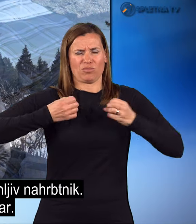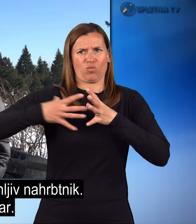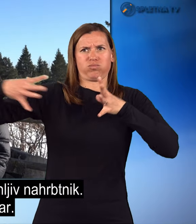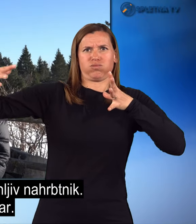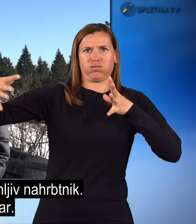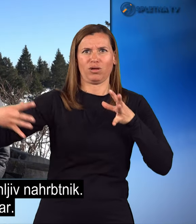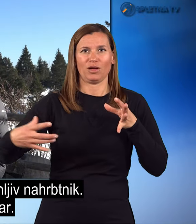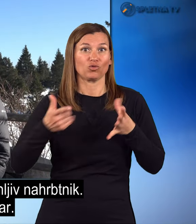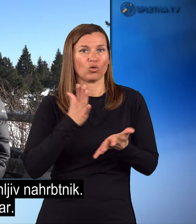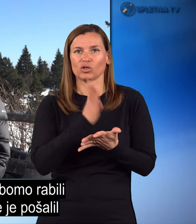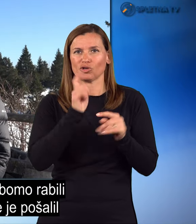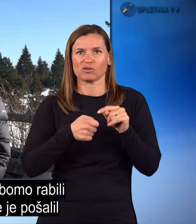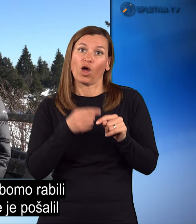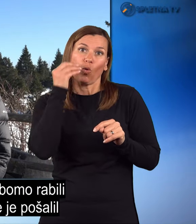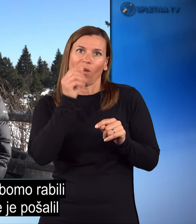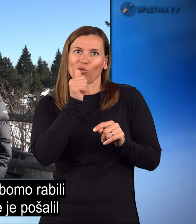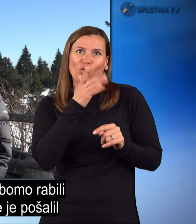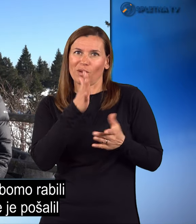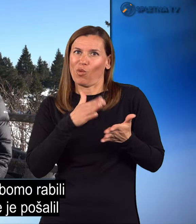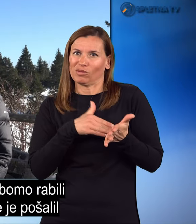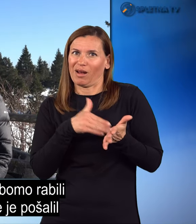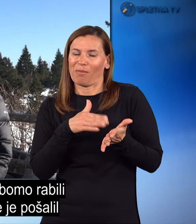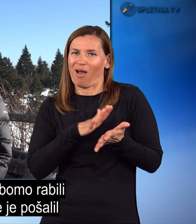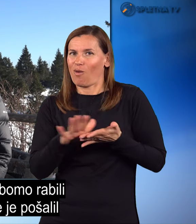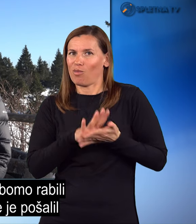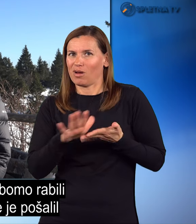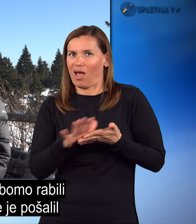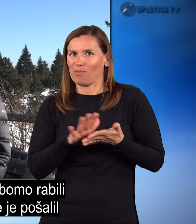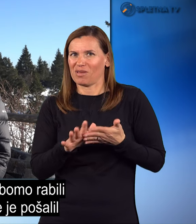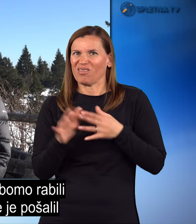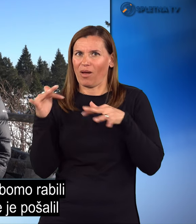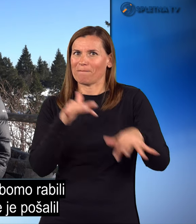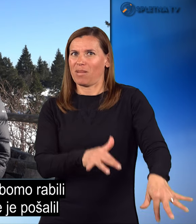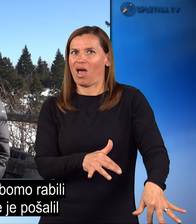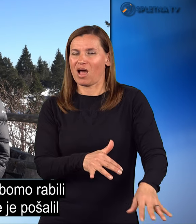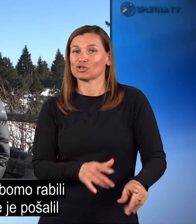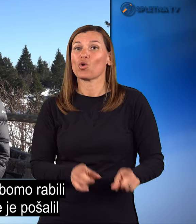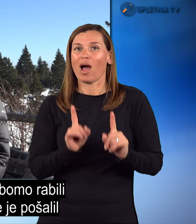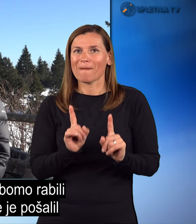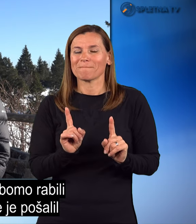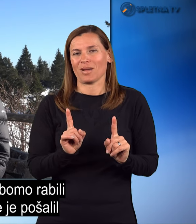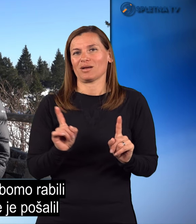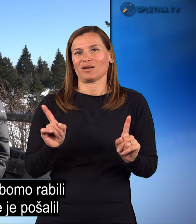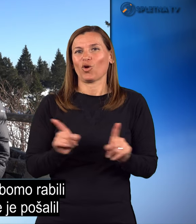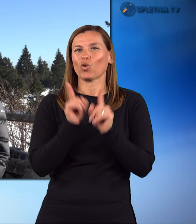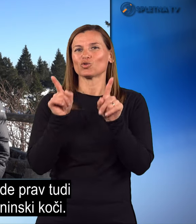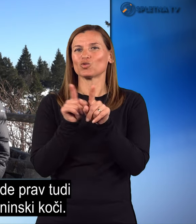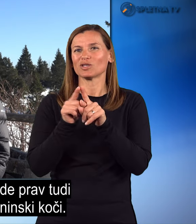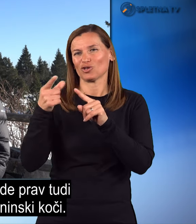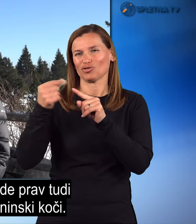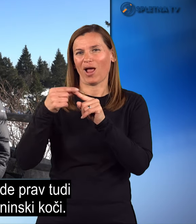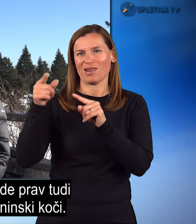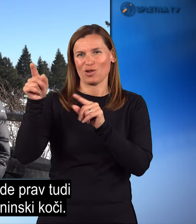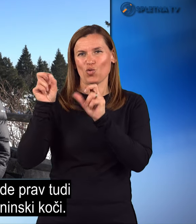stvar, ne? Če ne, upajmo, da pač ne pride prav v plazu, Sam, kot se je pošalil,